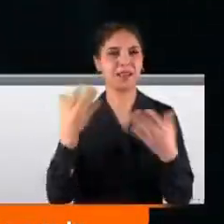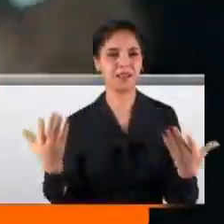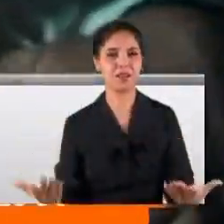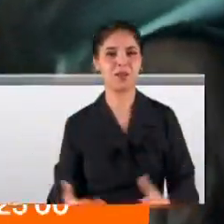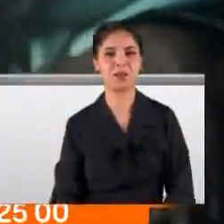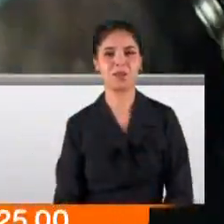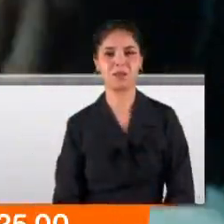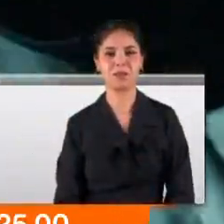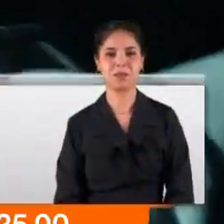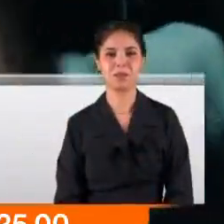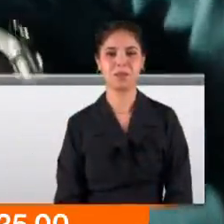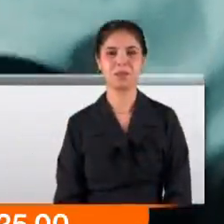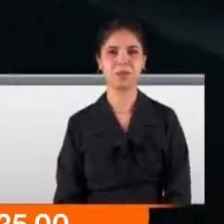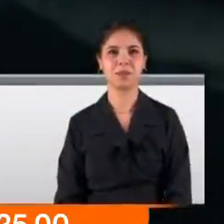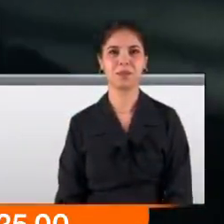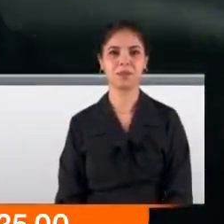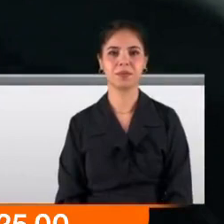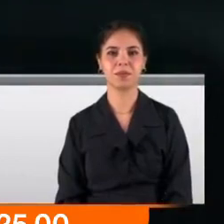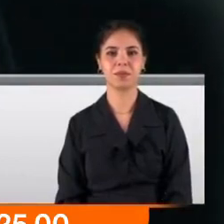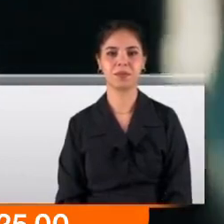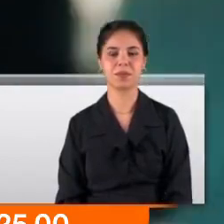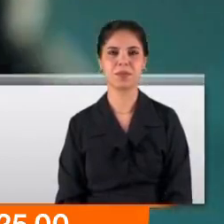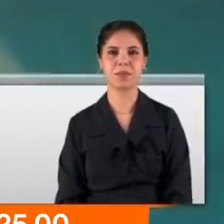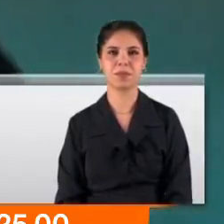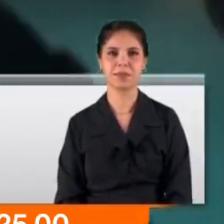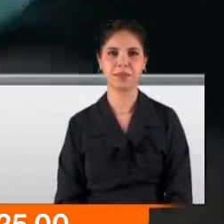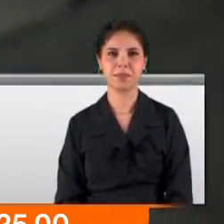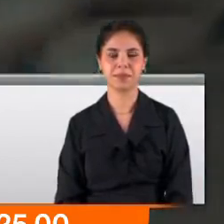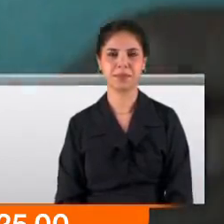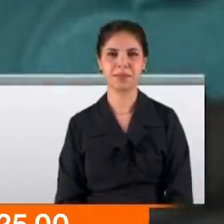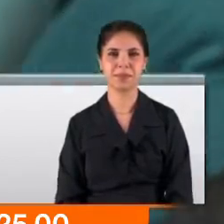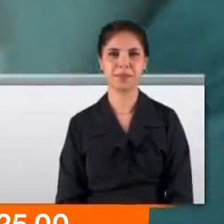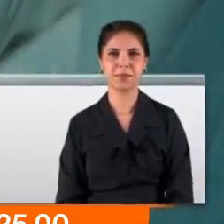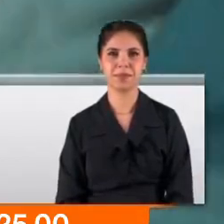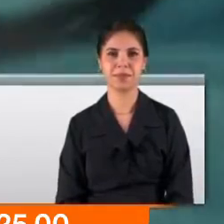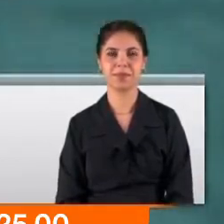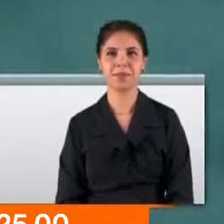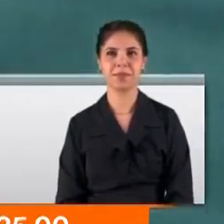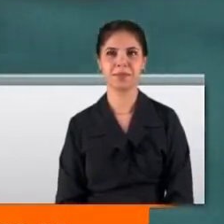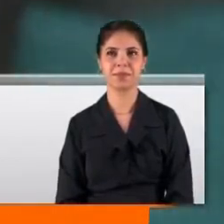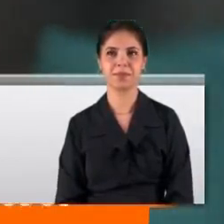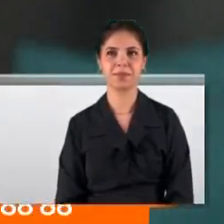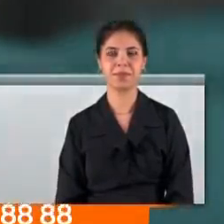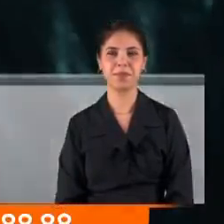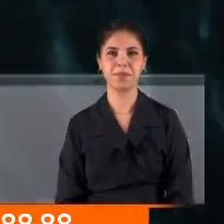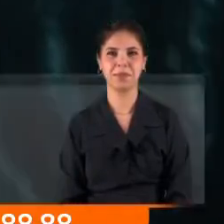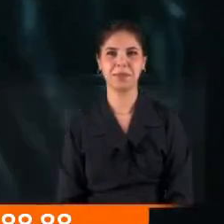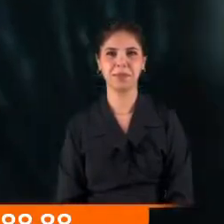Aylar günler geçti babam gelmedi.